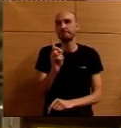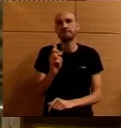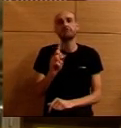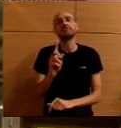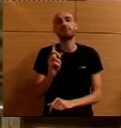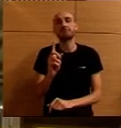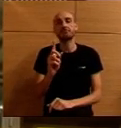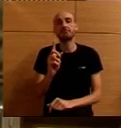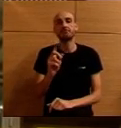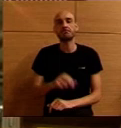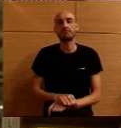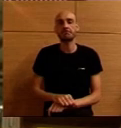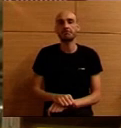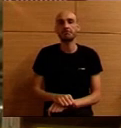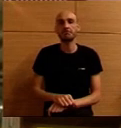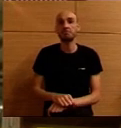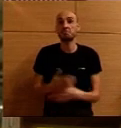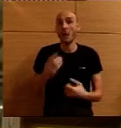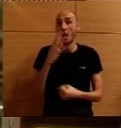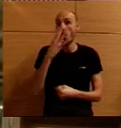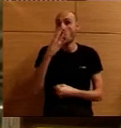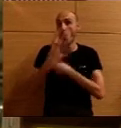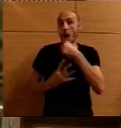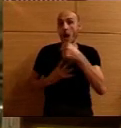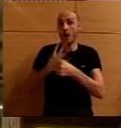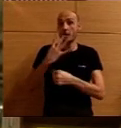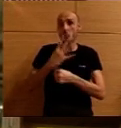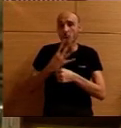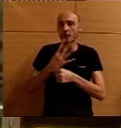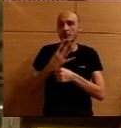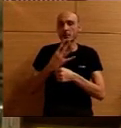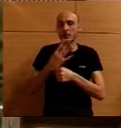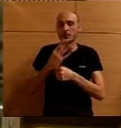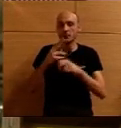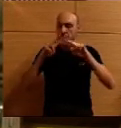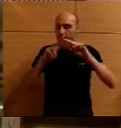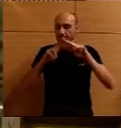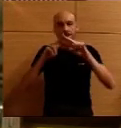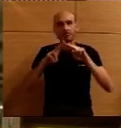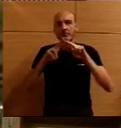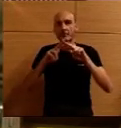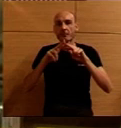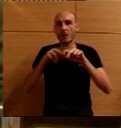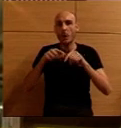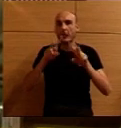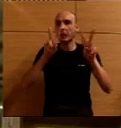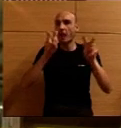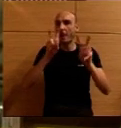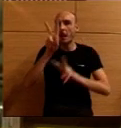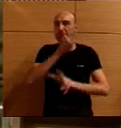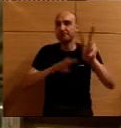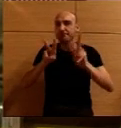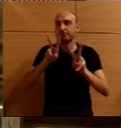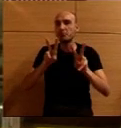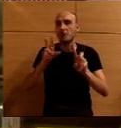el menor indici durant el que portem de legislatura de poder corregir aquesta qüestió. Jo sé que